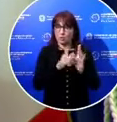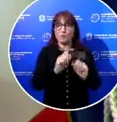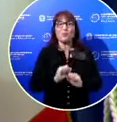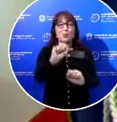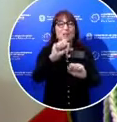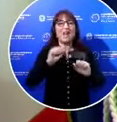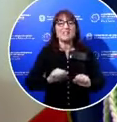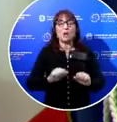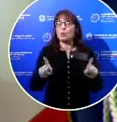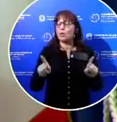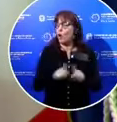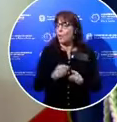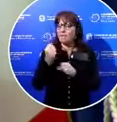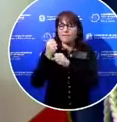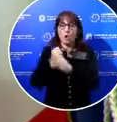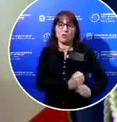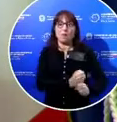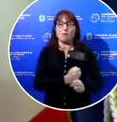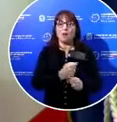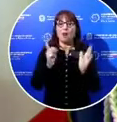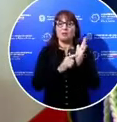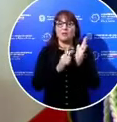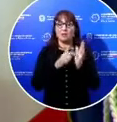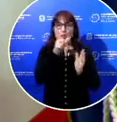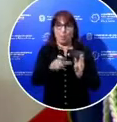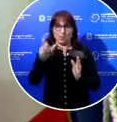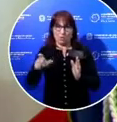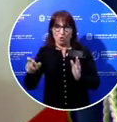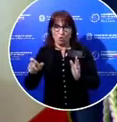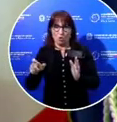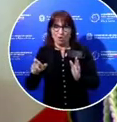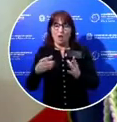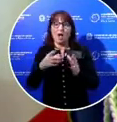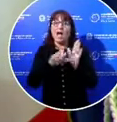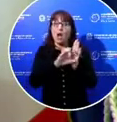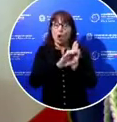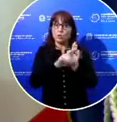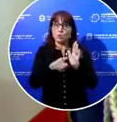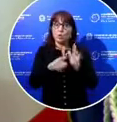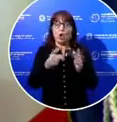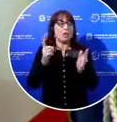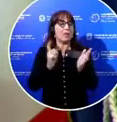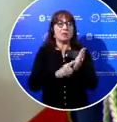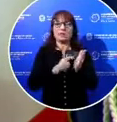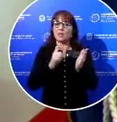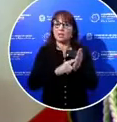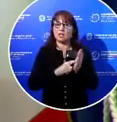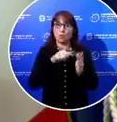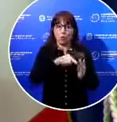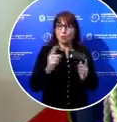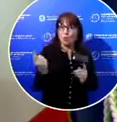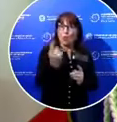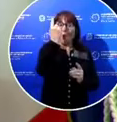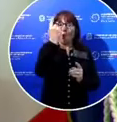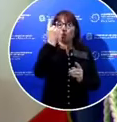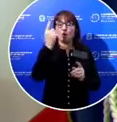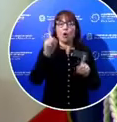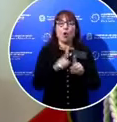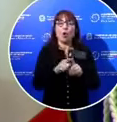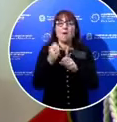come fondamentale diritto dell'individuo. Tra tutti i diritti garantiti dalla Costituzione, il diritto alla salute è l'unico a essere qualificato